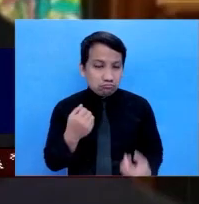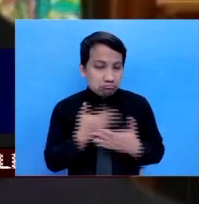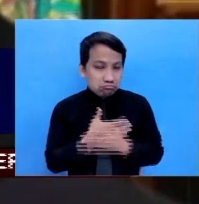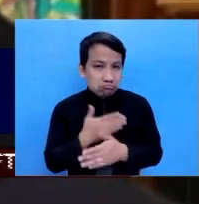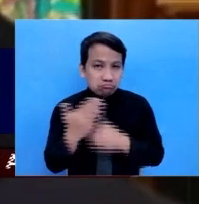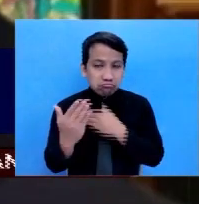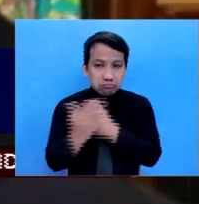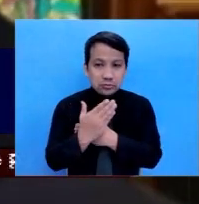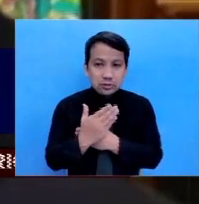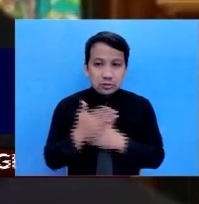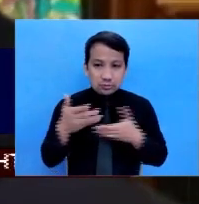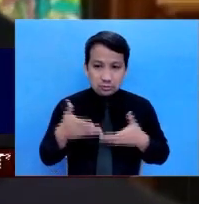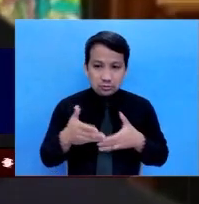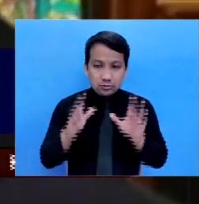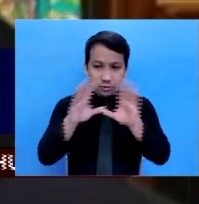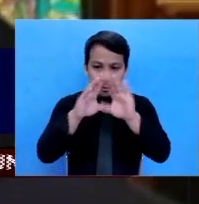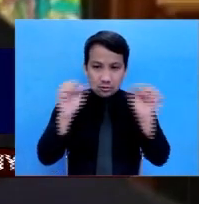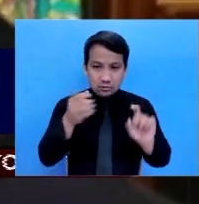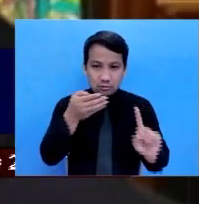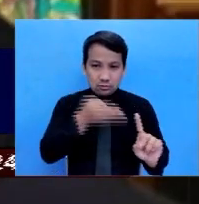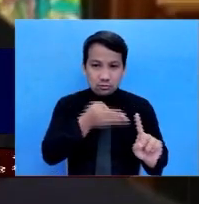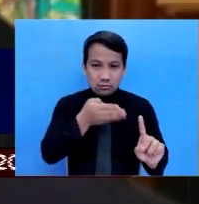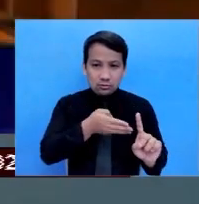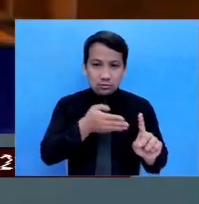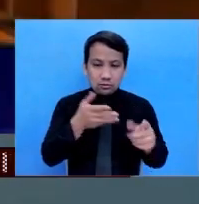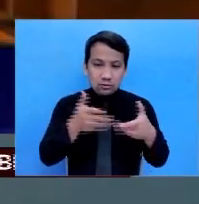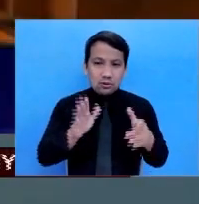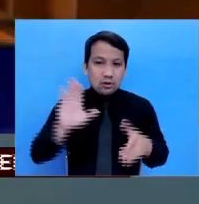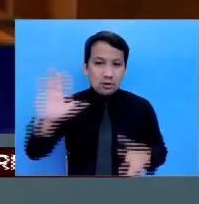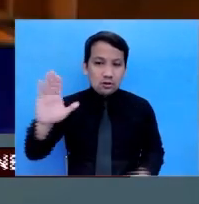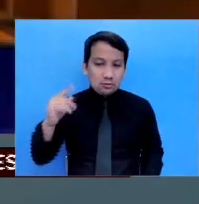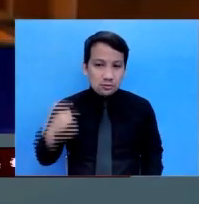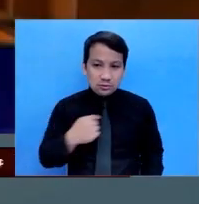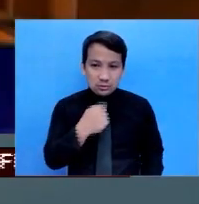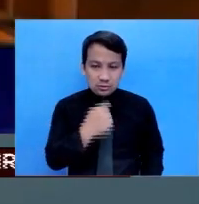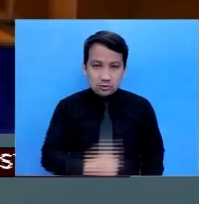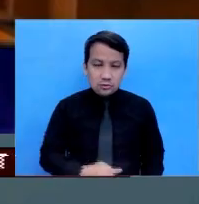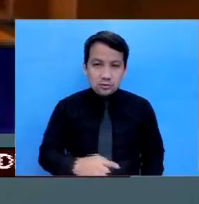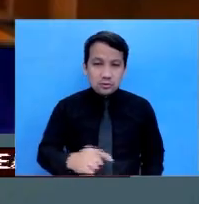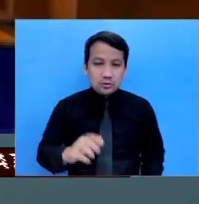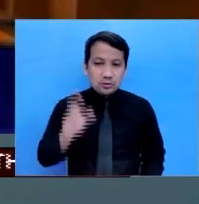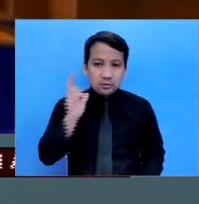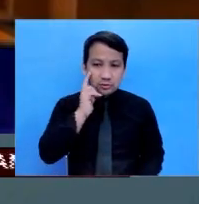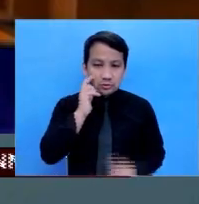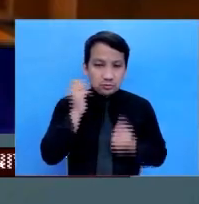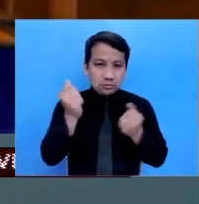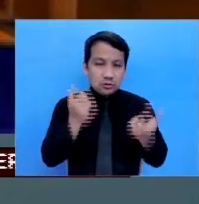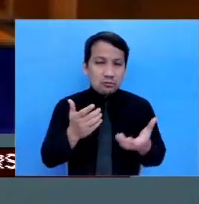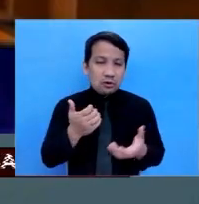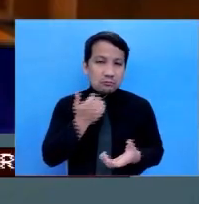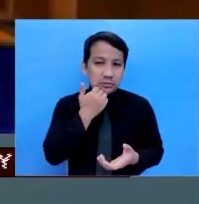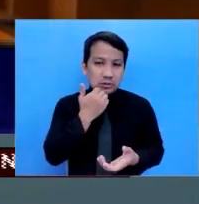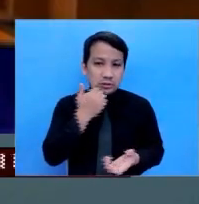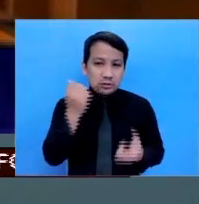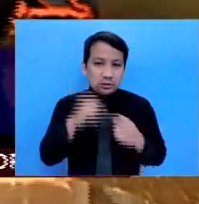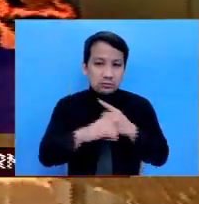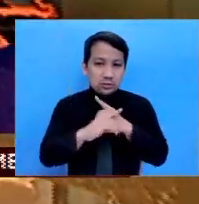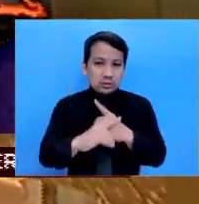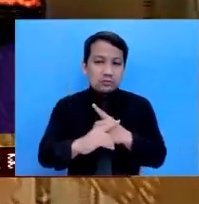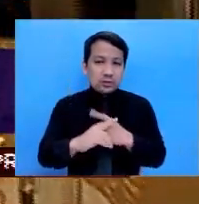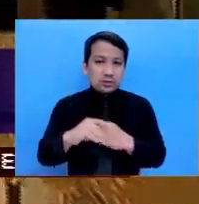Duterte allowed himself to be bullied by China. The Duterte administration was a disaster in terms of defending the West Philippine